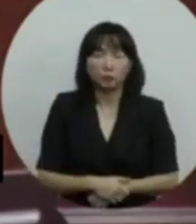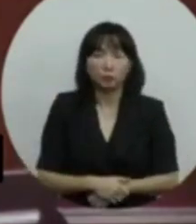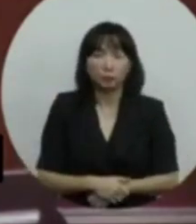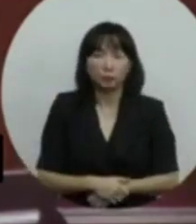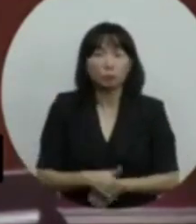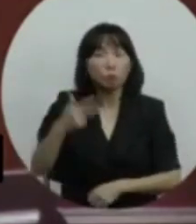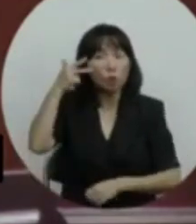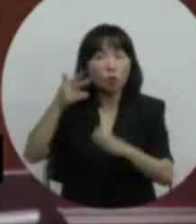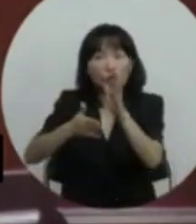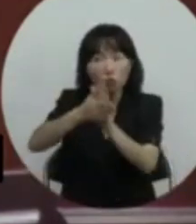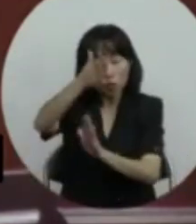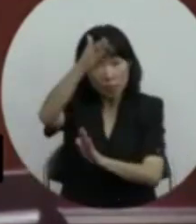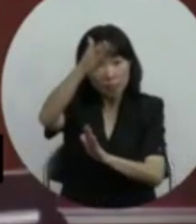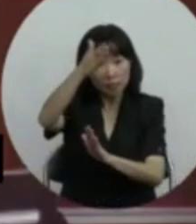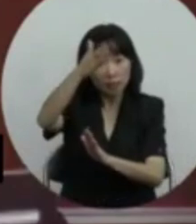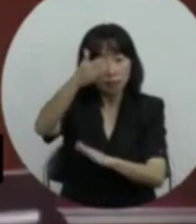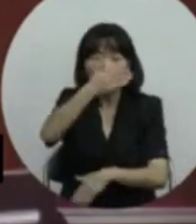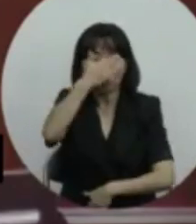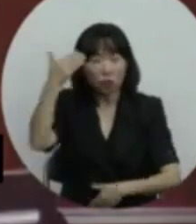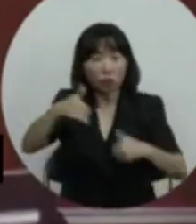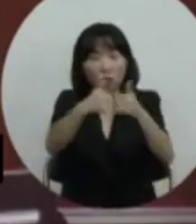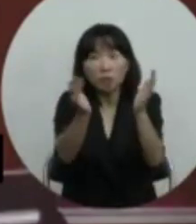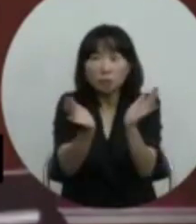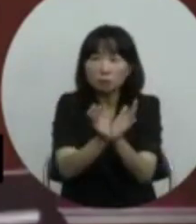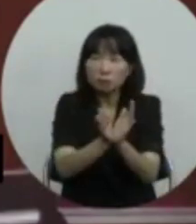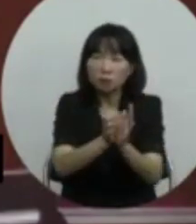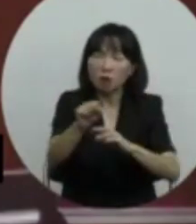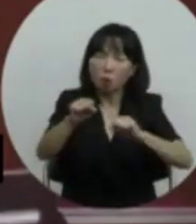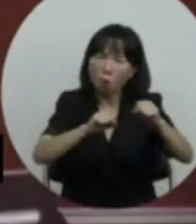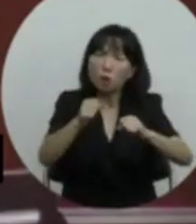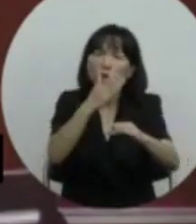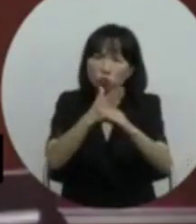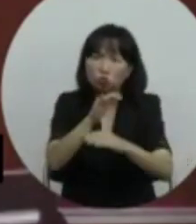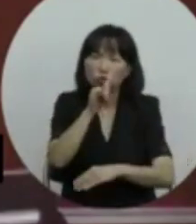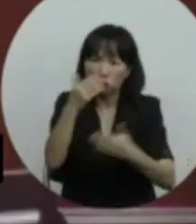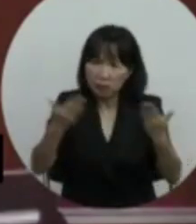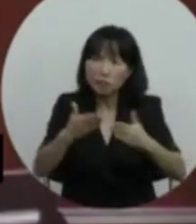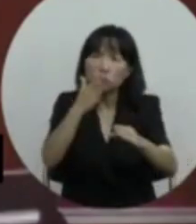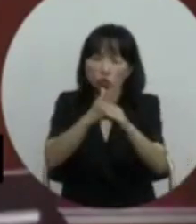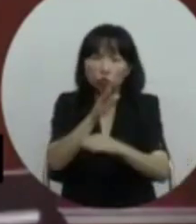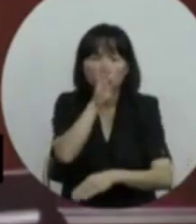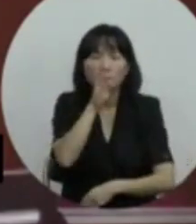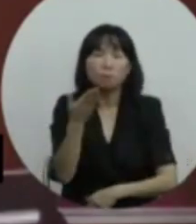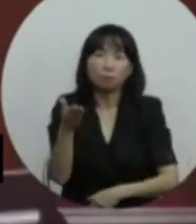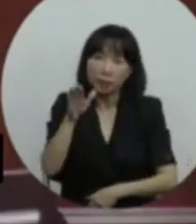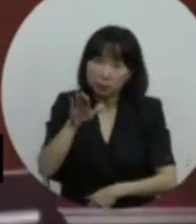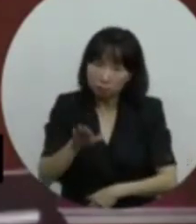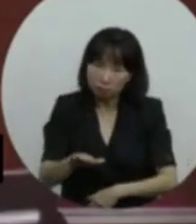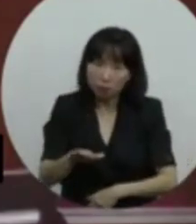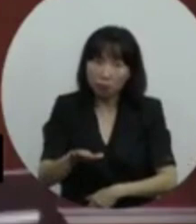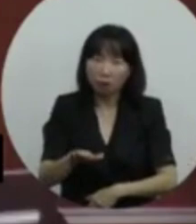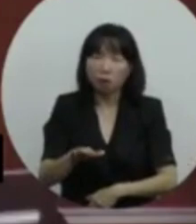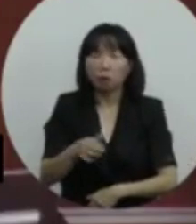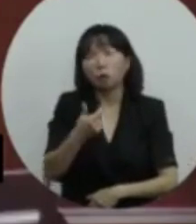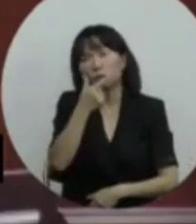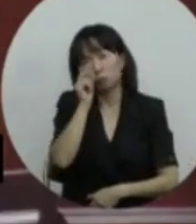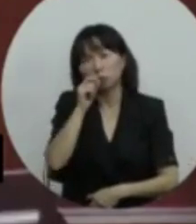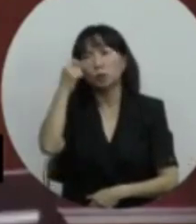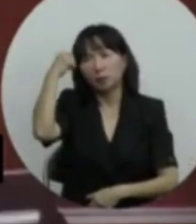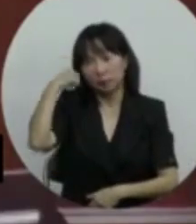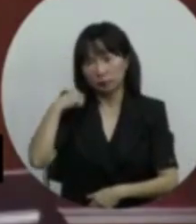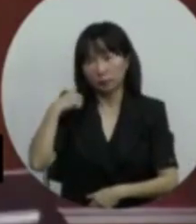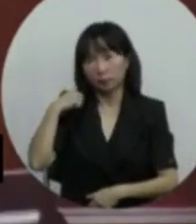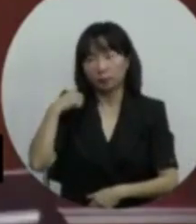물론 우리 여주시에도 청년팀에서 업무를 하고는 있지만 관련 업무를 총괄하기에는 역부족인 것